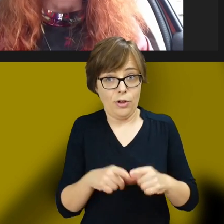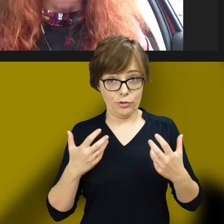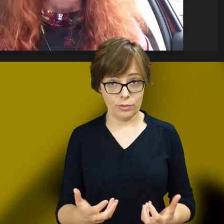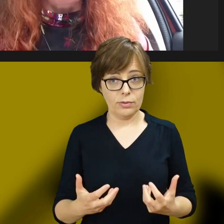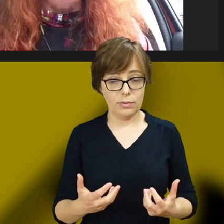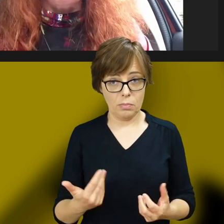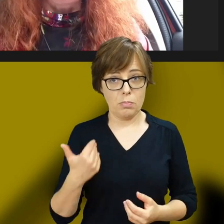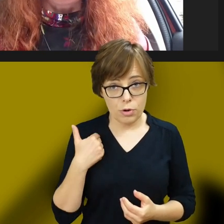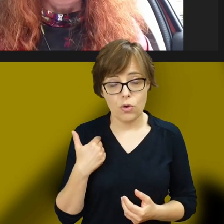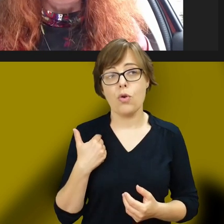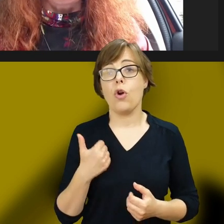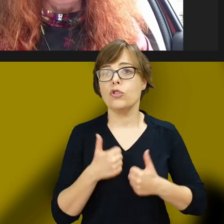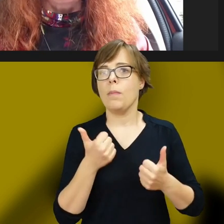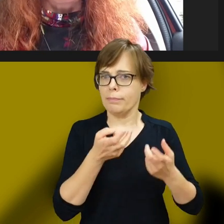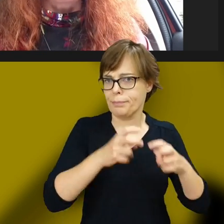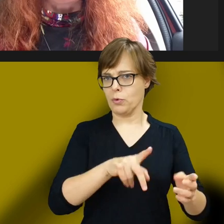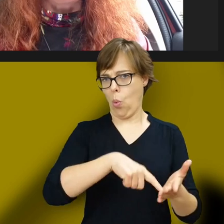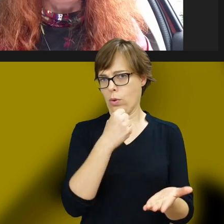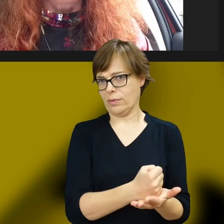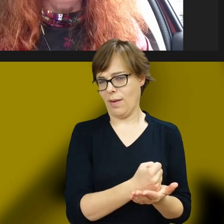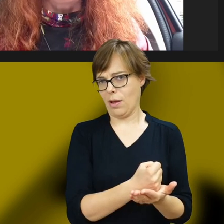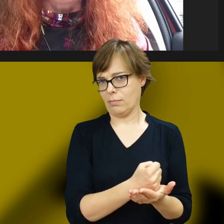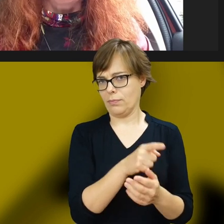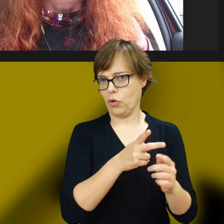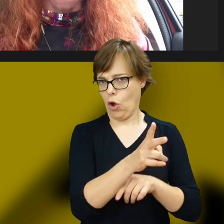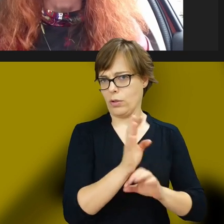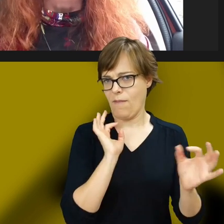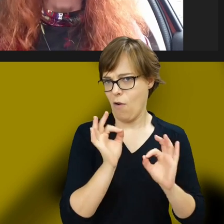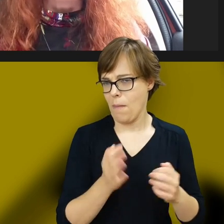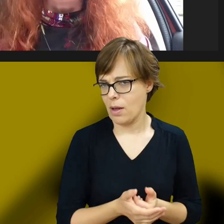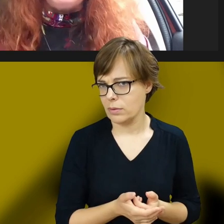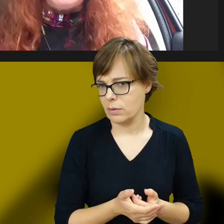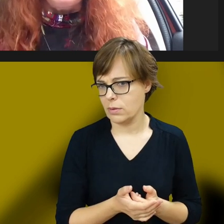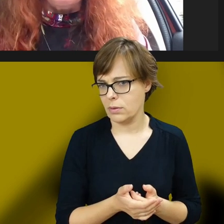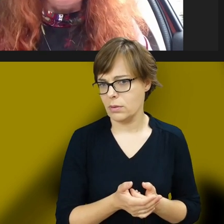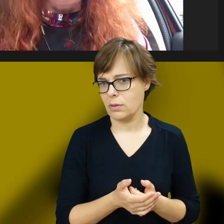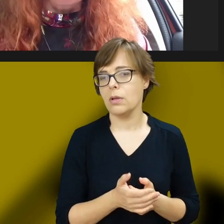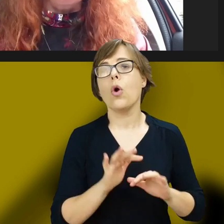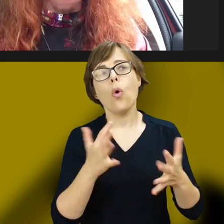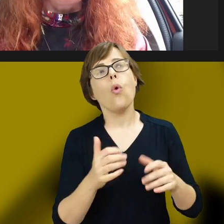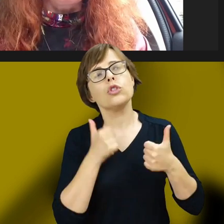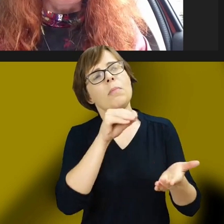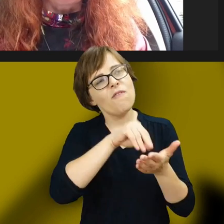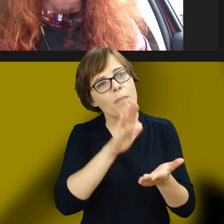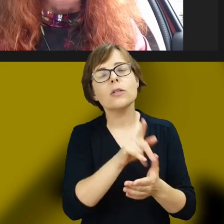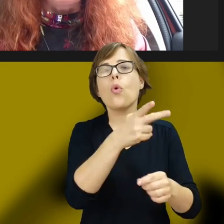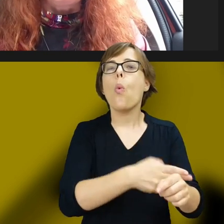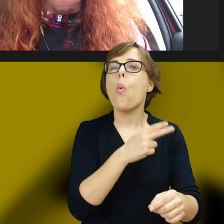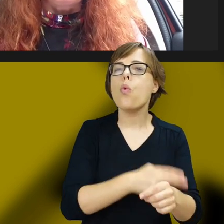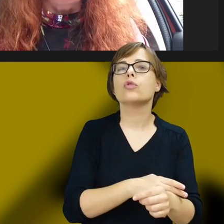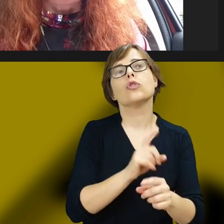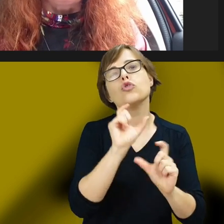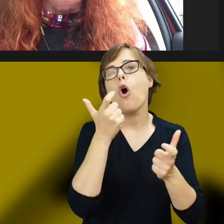żeby ustawa sprecyzowała to, czego nie wolno odmówić, jakiej kategorii